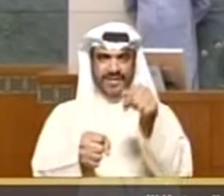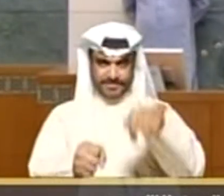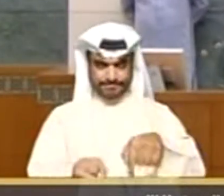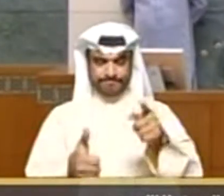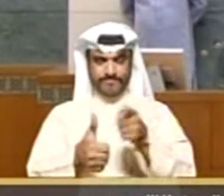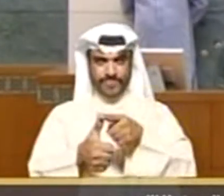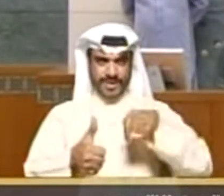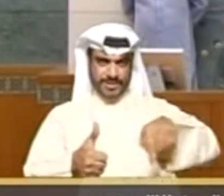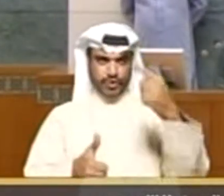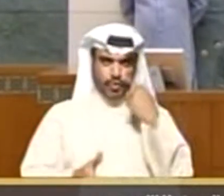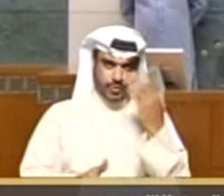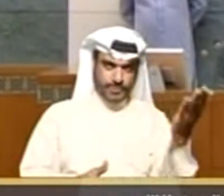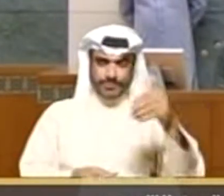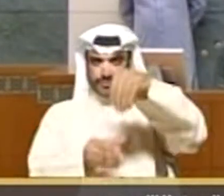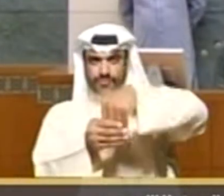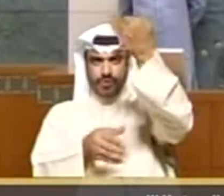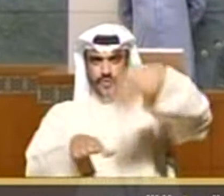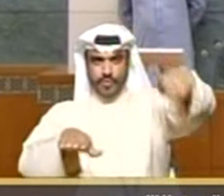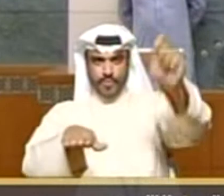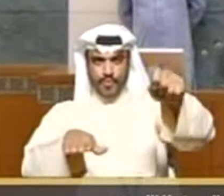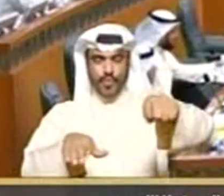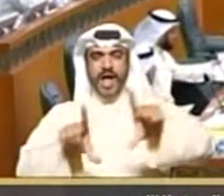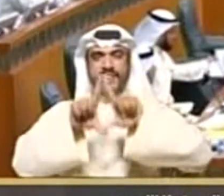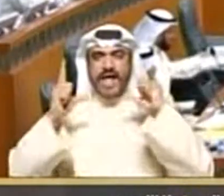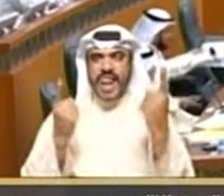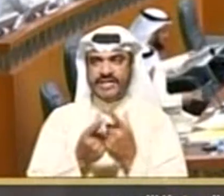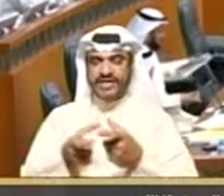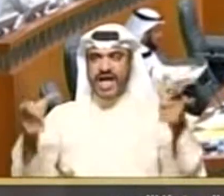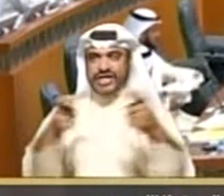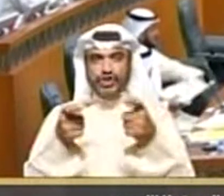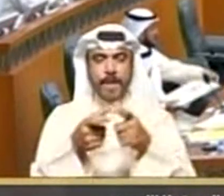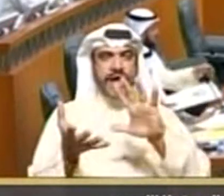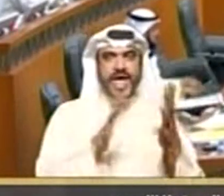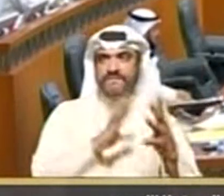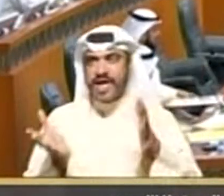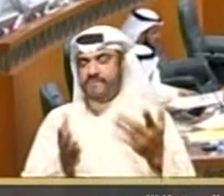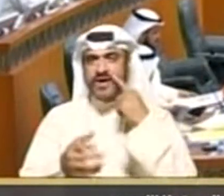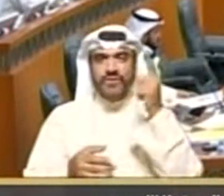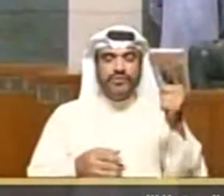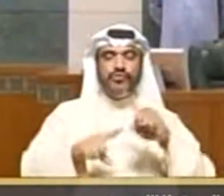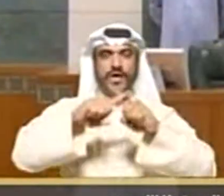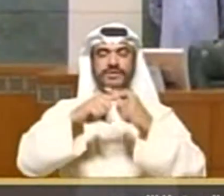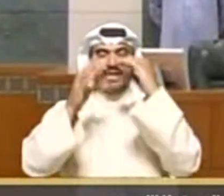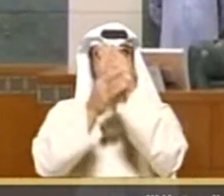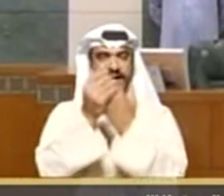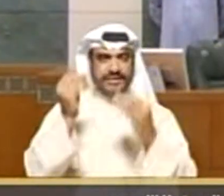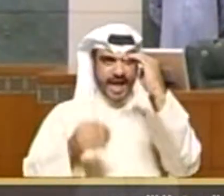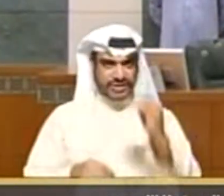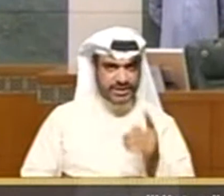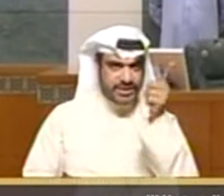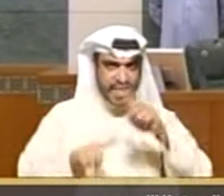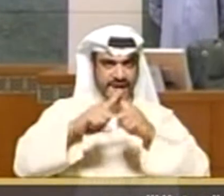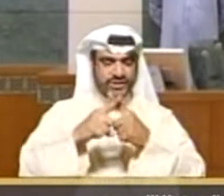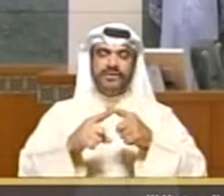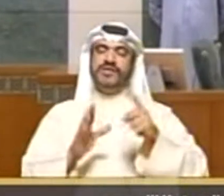الإدارية فيما يتعلق بسحب وإسقاط الجنسية. كذلك رفض المجلس قانون العفو العام ورد تقرير اللجنة البرلمانية لشؤون